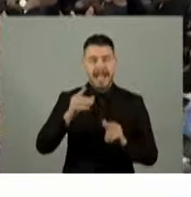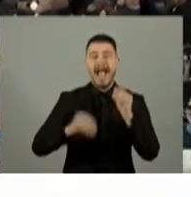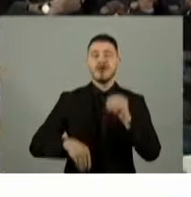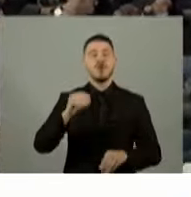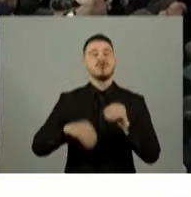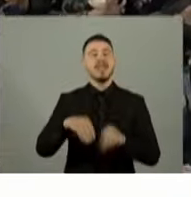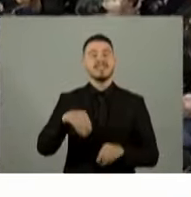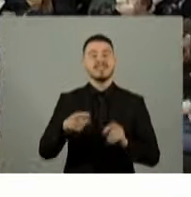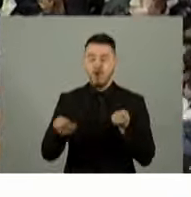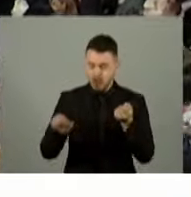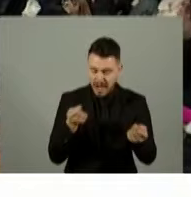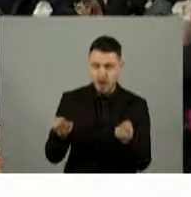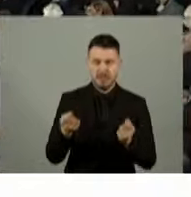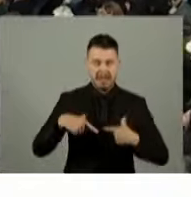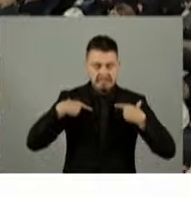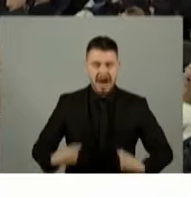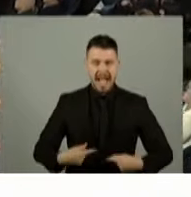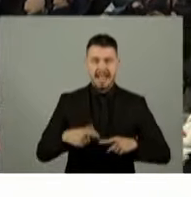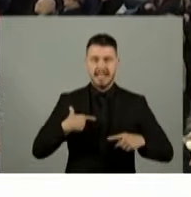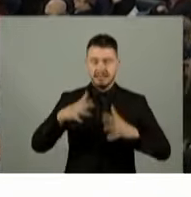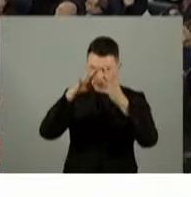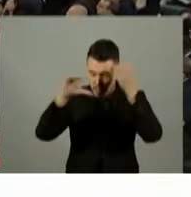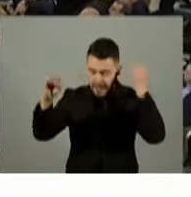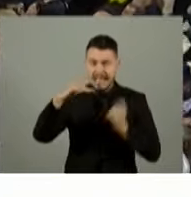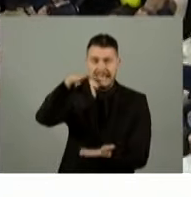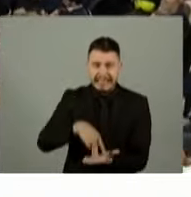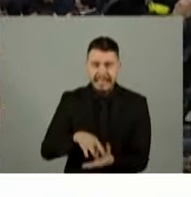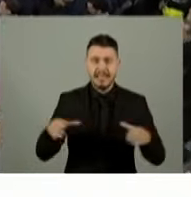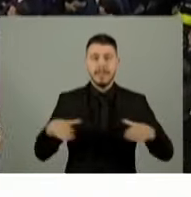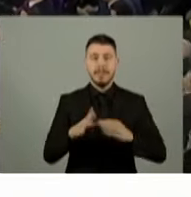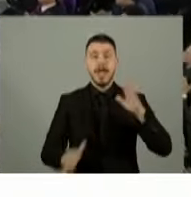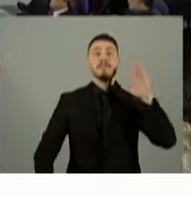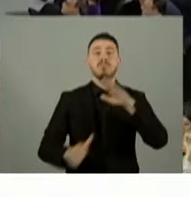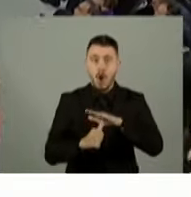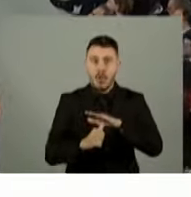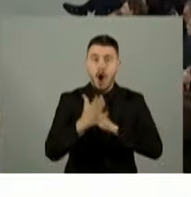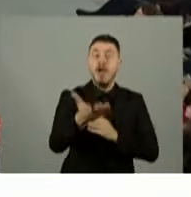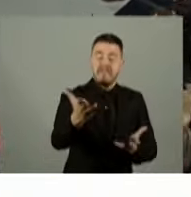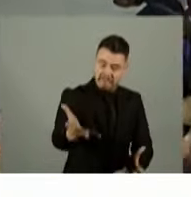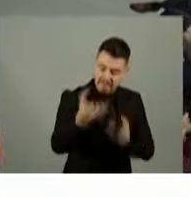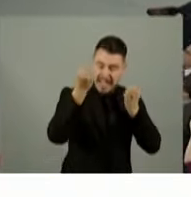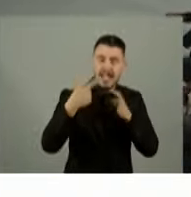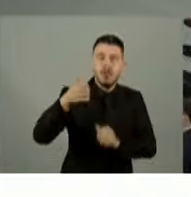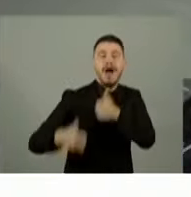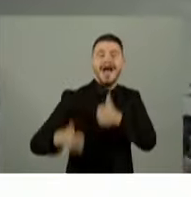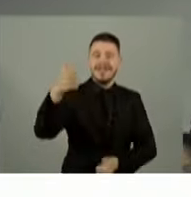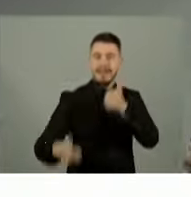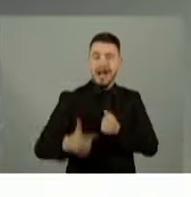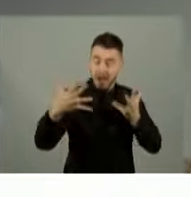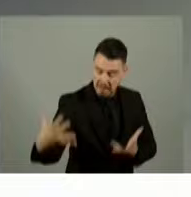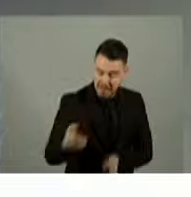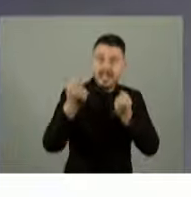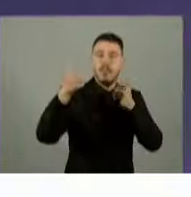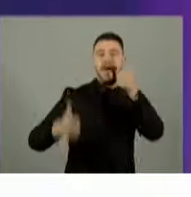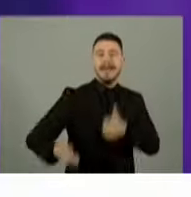το οποίο έλκει όλη αυτή την δημοσιότητα. Και προφανώς θα ψάξουν να το βρουν το οποιοδήποτε για να το καταλογίσουν και νομίζω ότι θα το περιμένει πολύ περισσότερο ακόμα